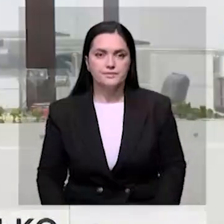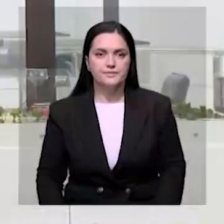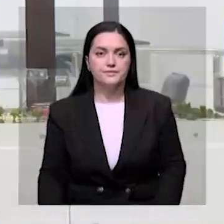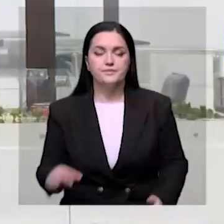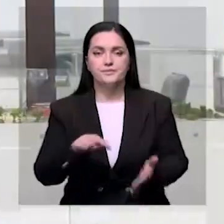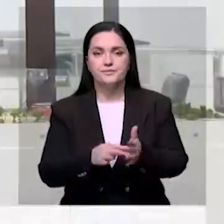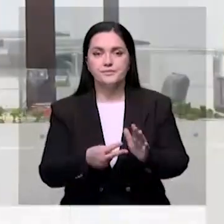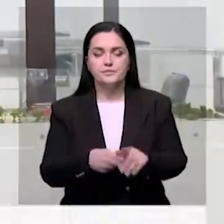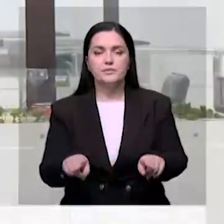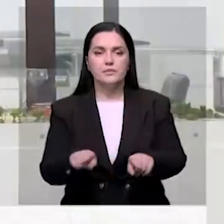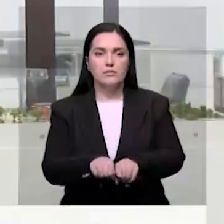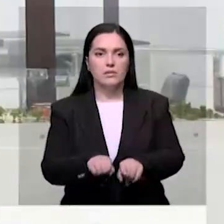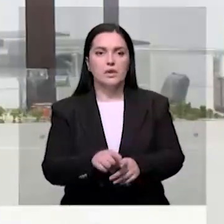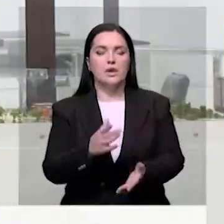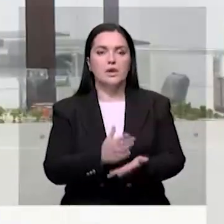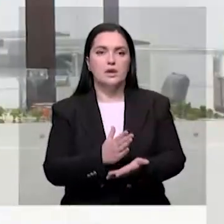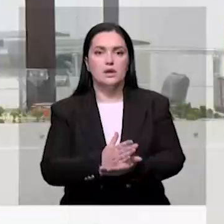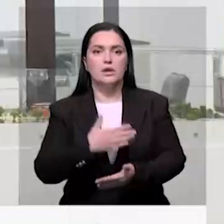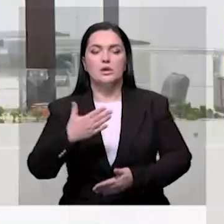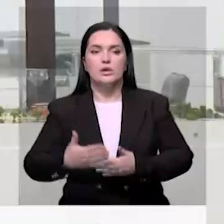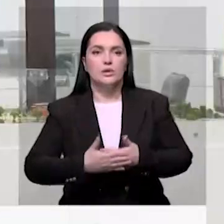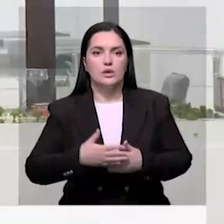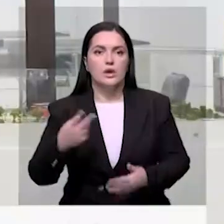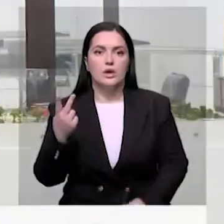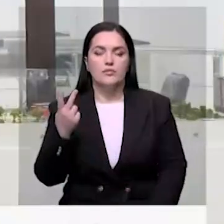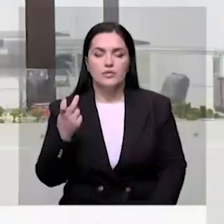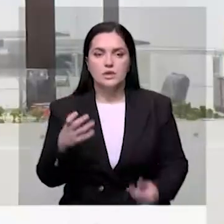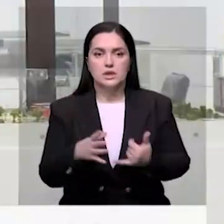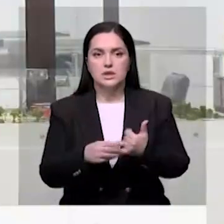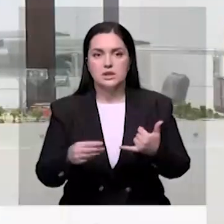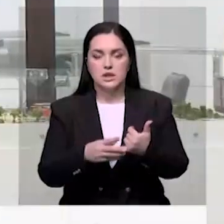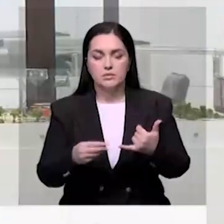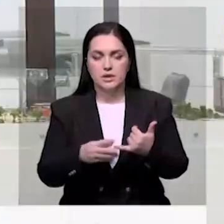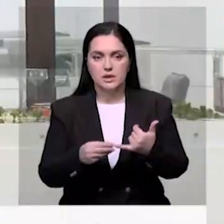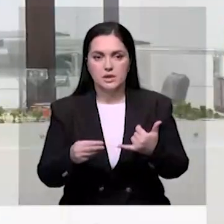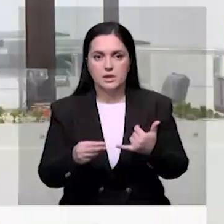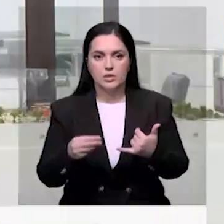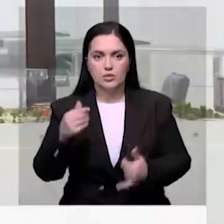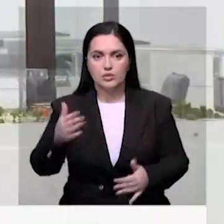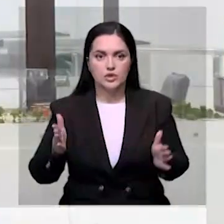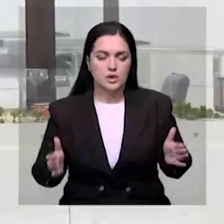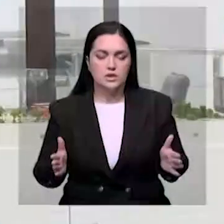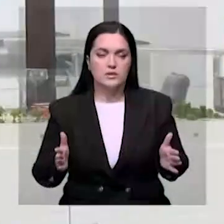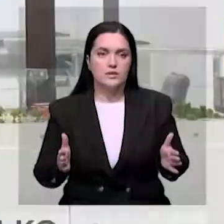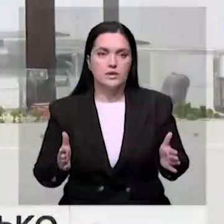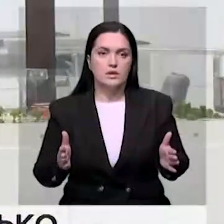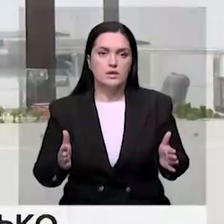также предусмотрено около 200 земельных участков. Это посредством 200